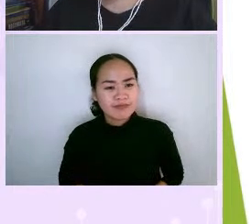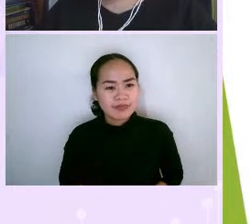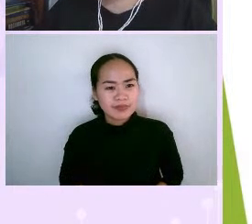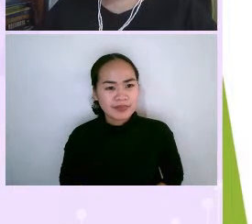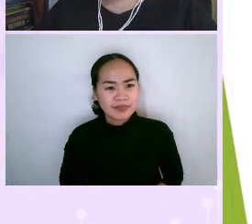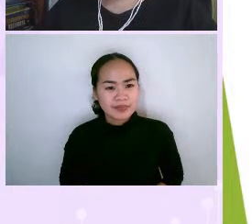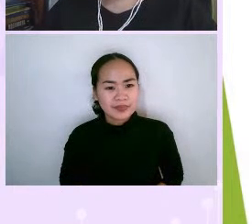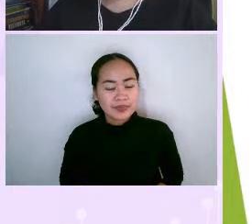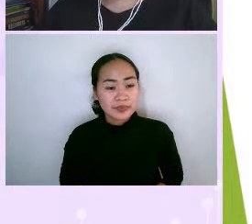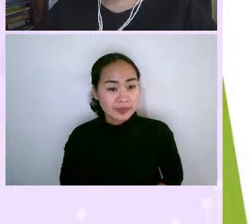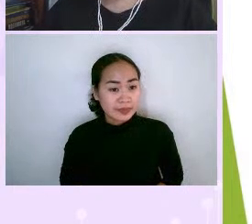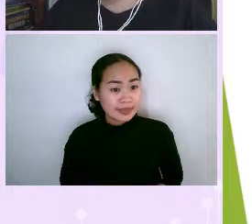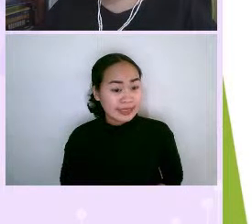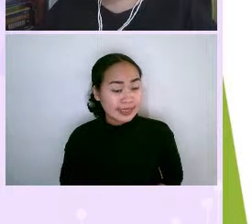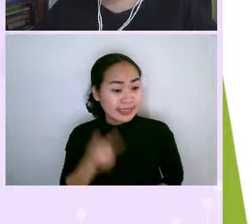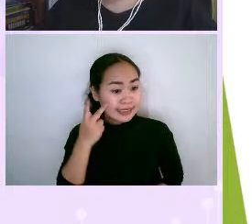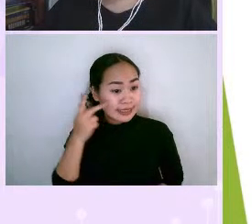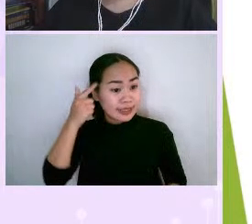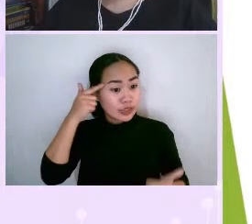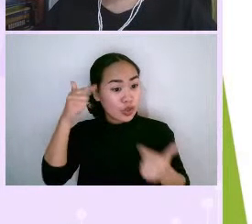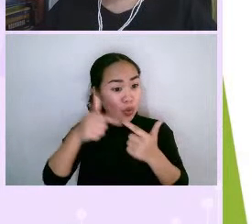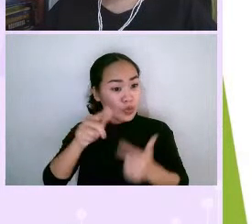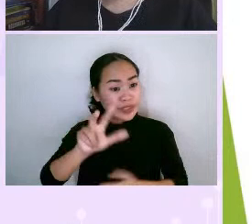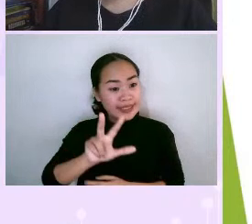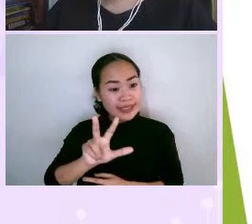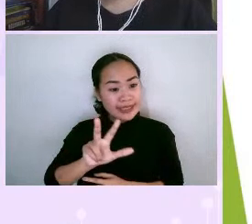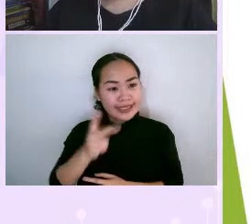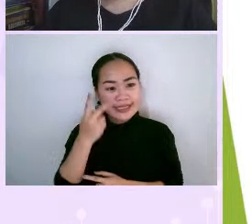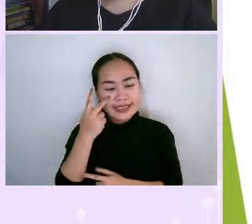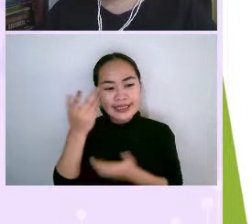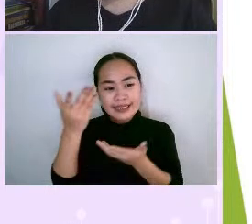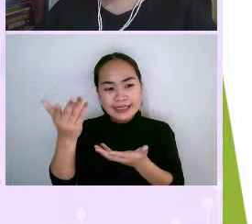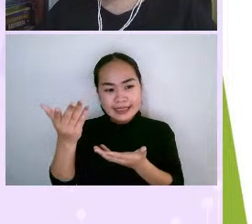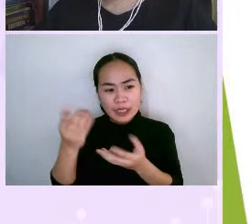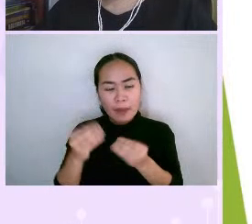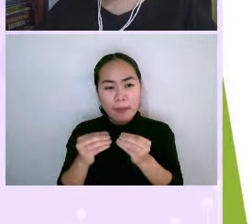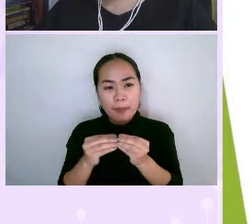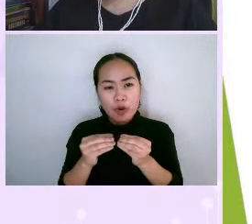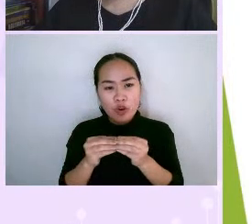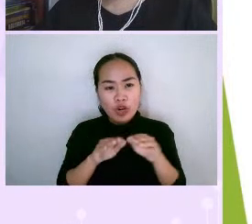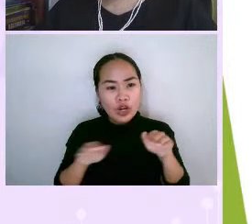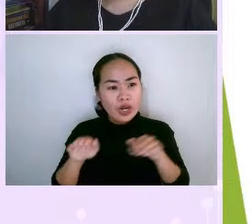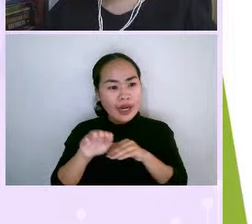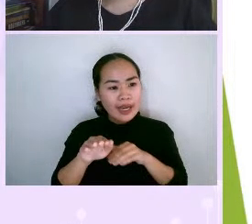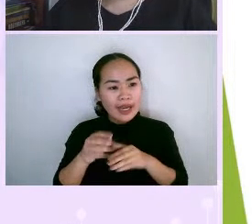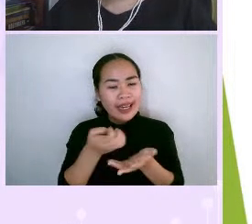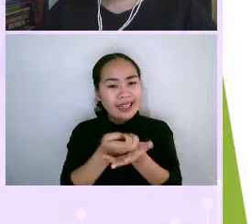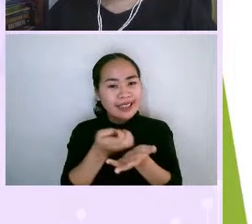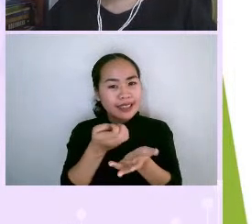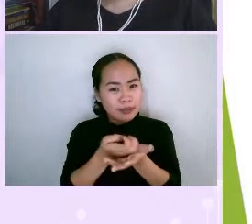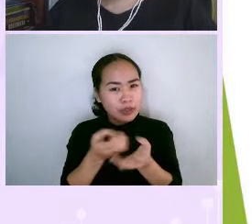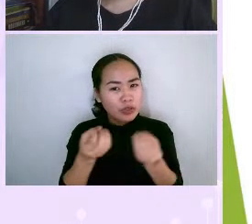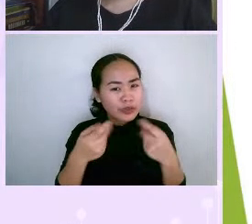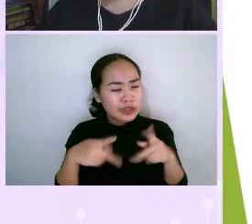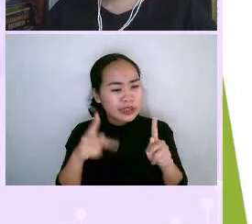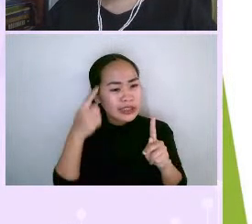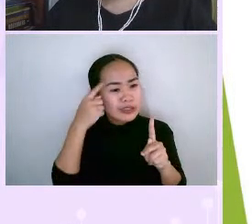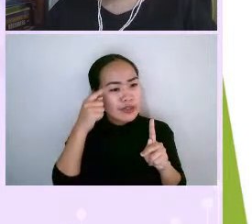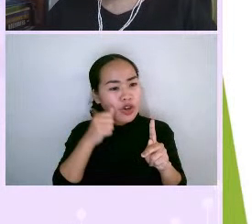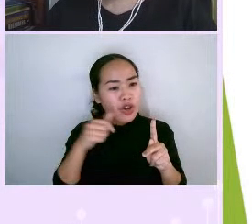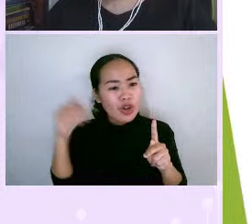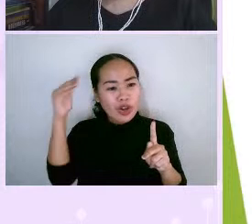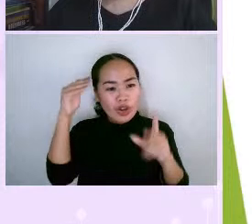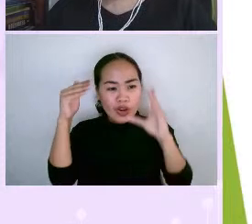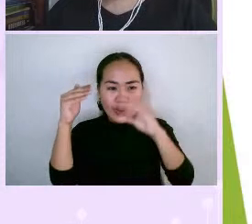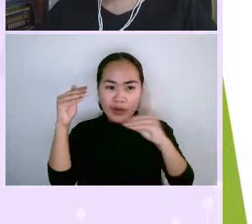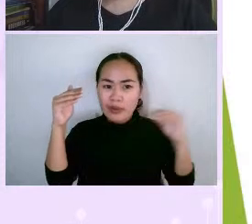Ayan, so goal 3. Meron po tayong expanded economic opportunities for women and men engaged in producing